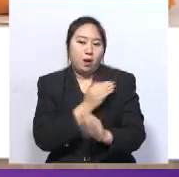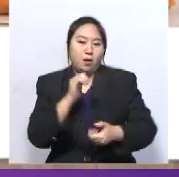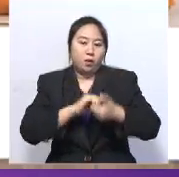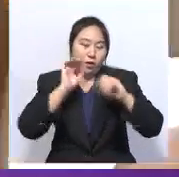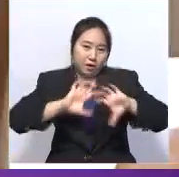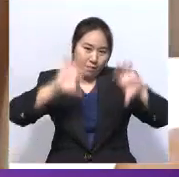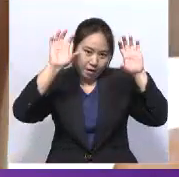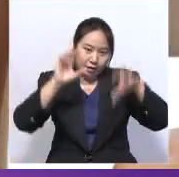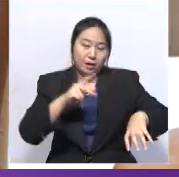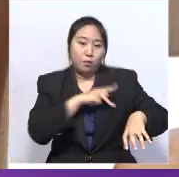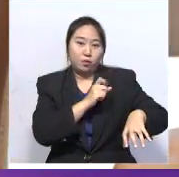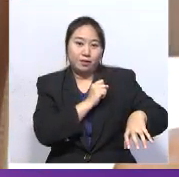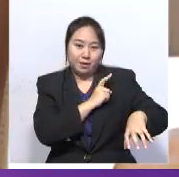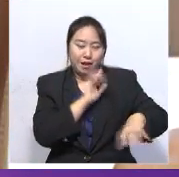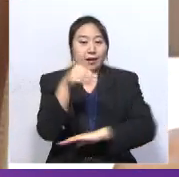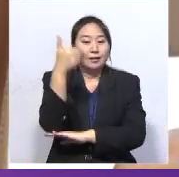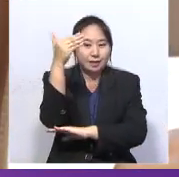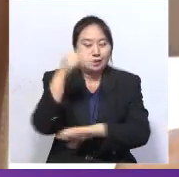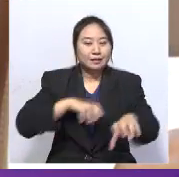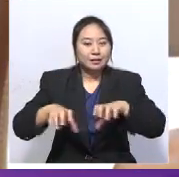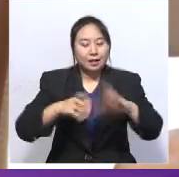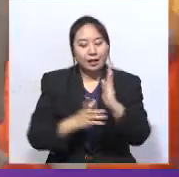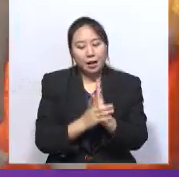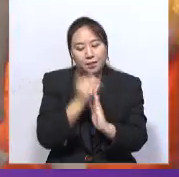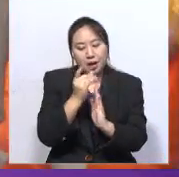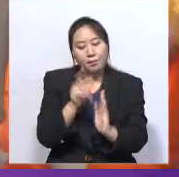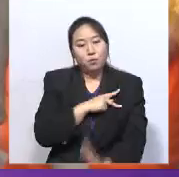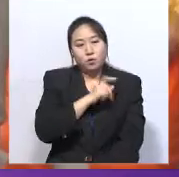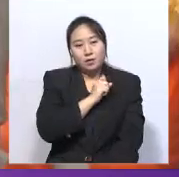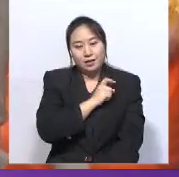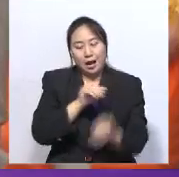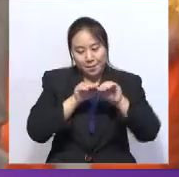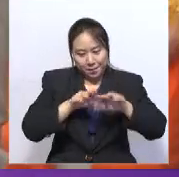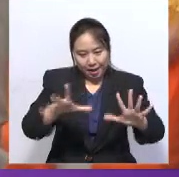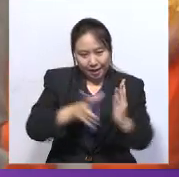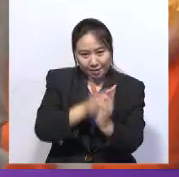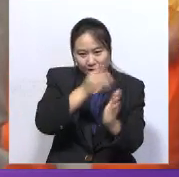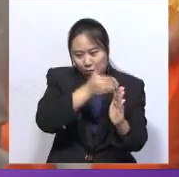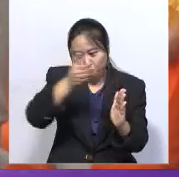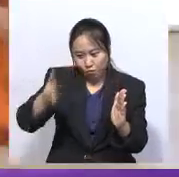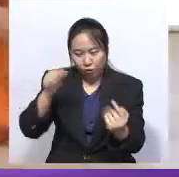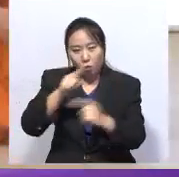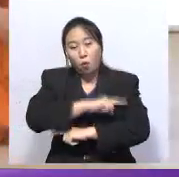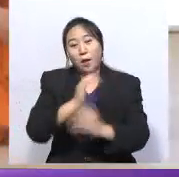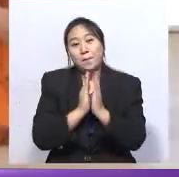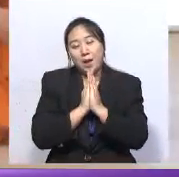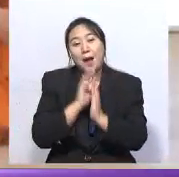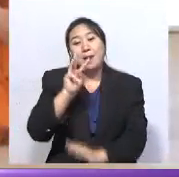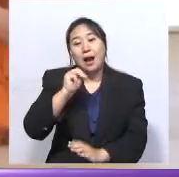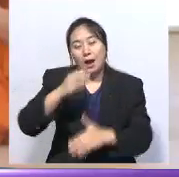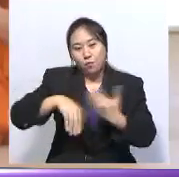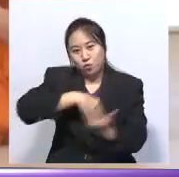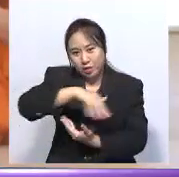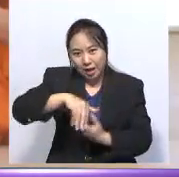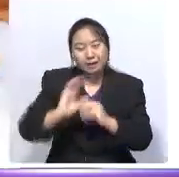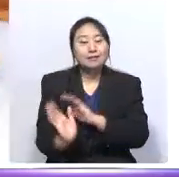านพระพุทธศาสนาแห่งชาตินะครับจัดงานสัปดาห์เผยแพร่พระพุทธศาสนาเนื่องในเทศกาลวันมาฆบูชาซึ่งกิจกรรมในช่วงเช้าที่ผ่านม